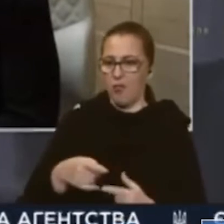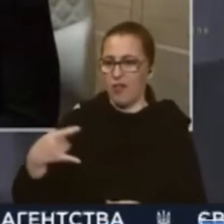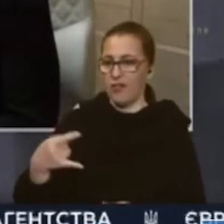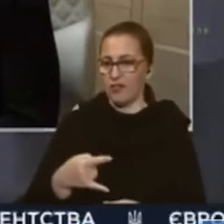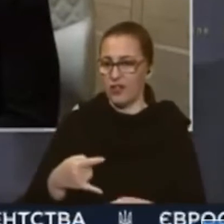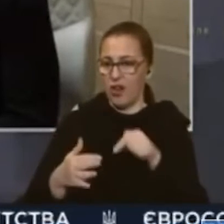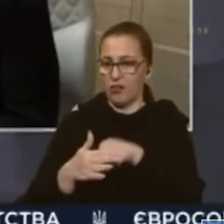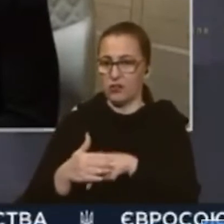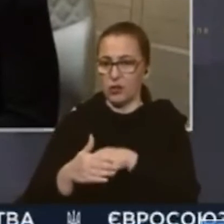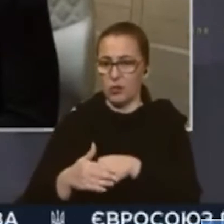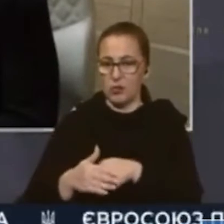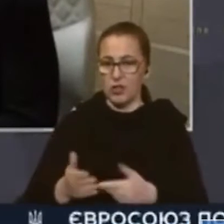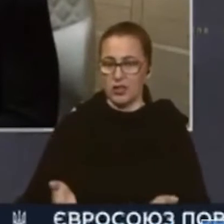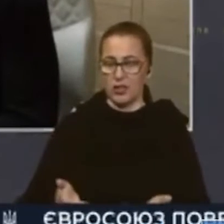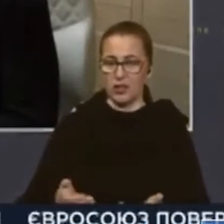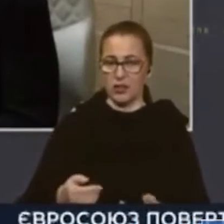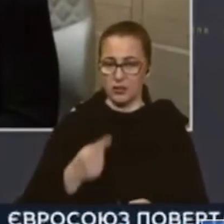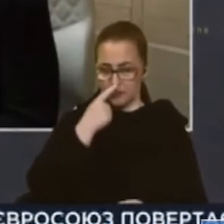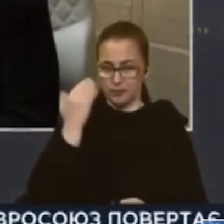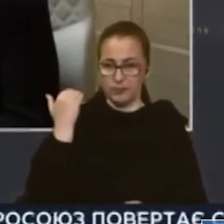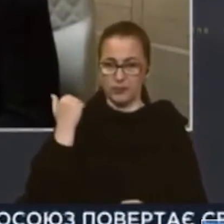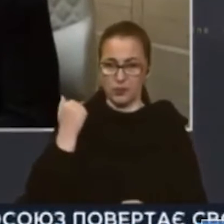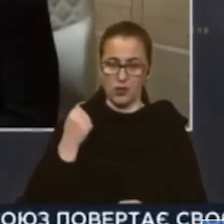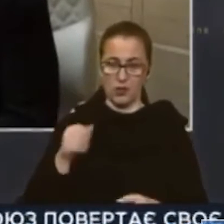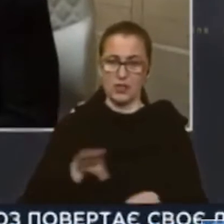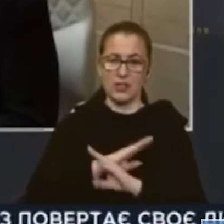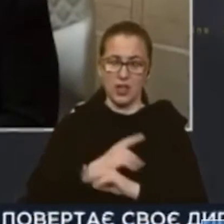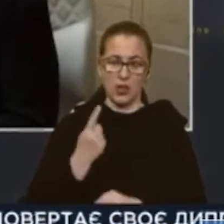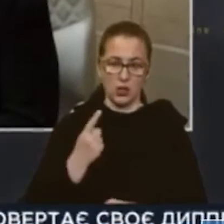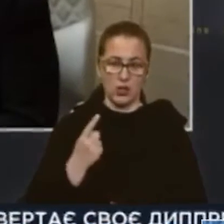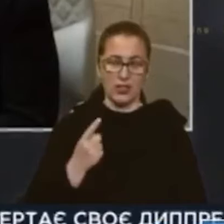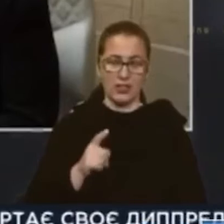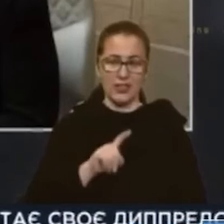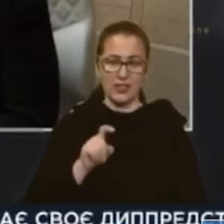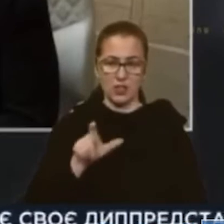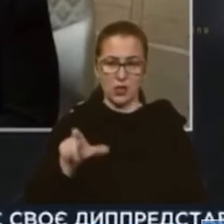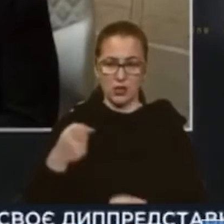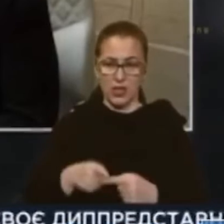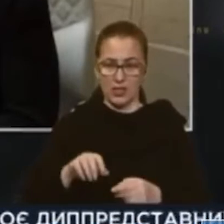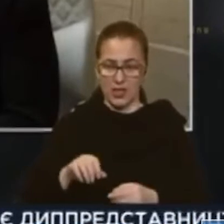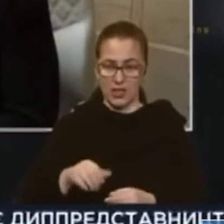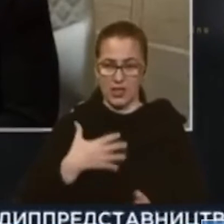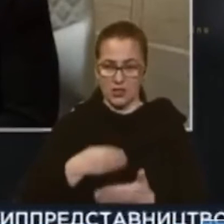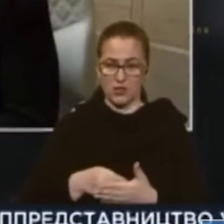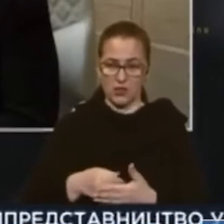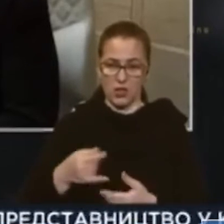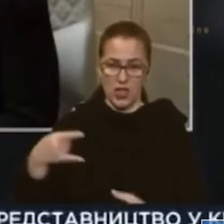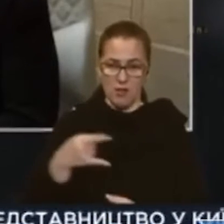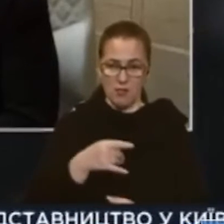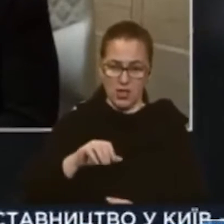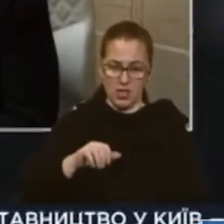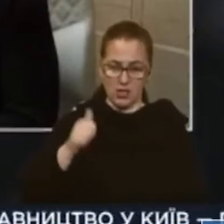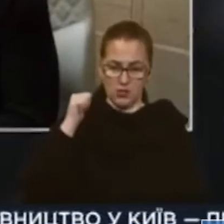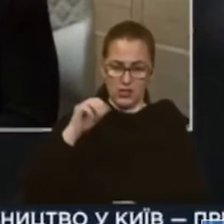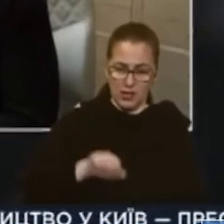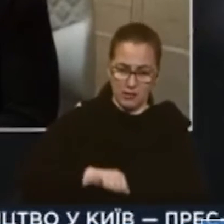автомобілях. От нещодавно, кілька днів тому, загинув вже один із мешканців, який відкрив багажник свого автомобіля,